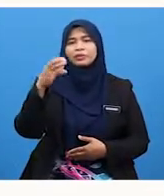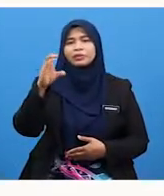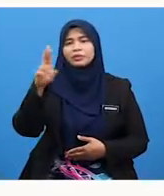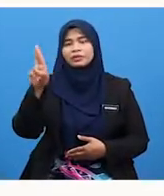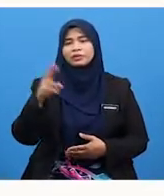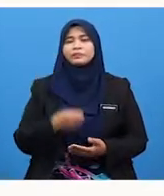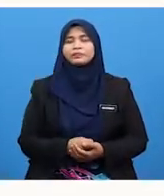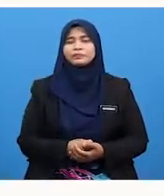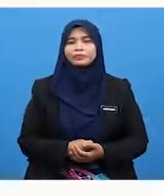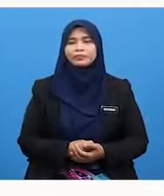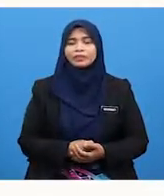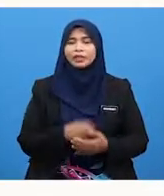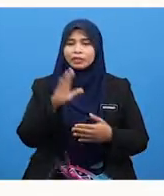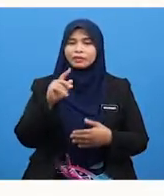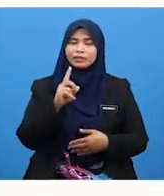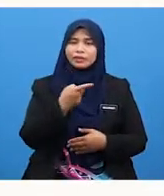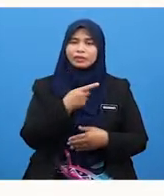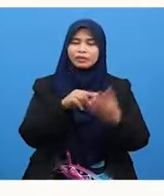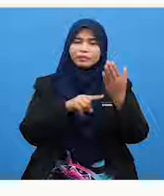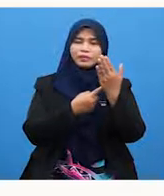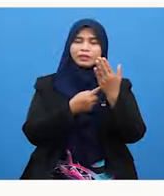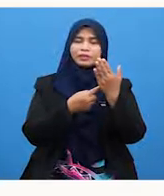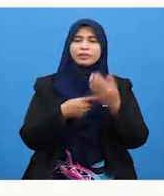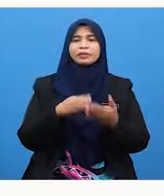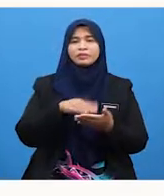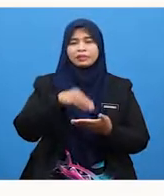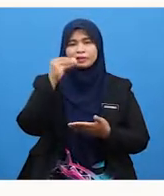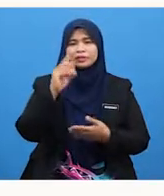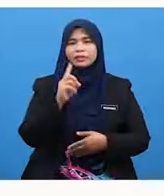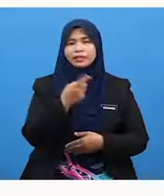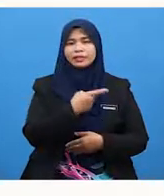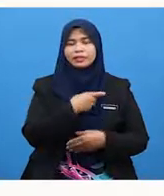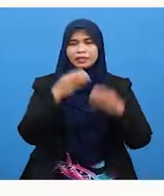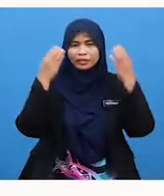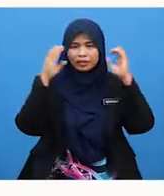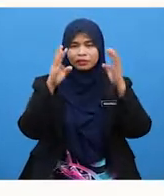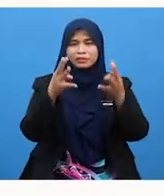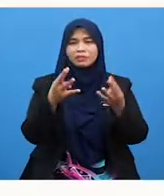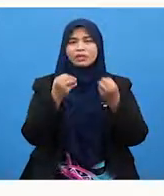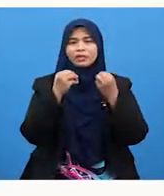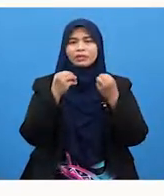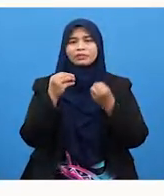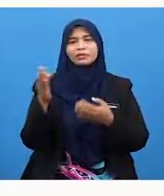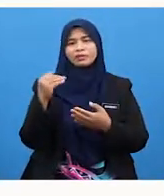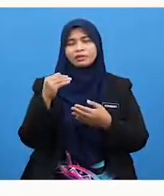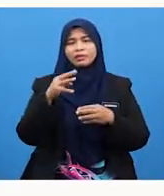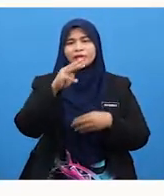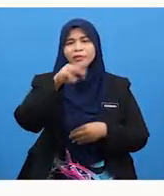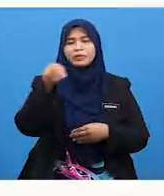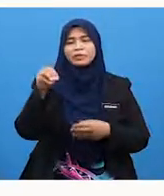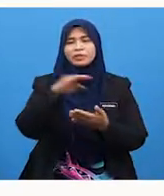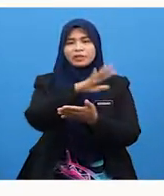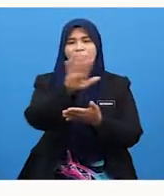Murid-murid, sebelum kita memulakan sesi pembelajaran kita, cikgu mahu mengajak murid-murid